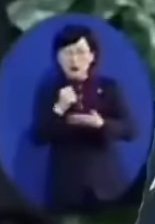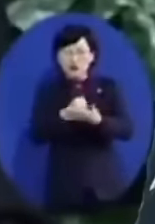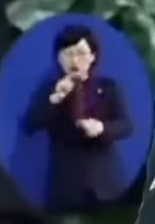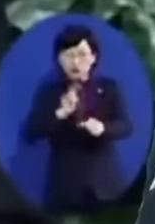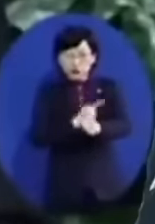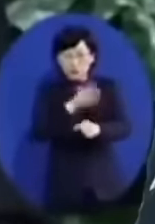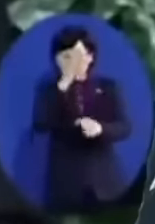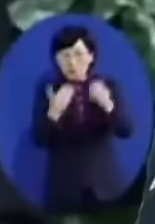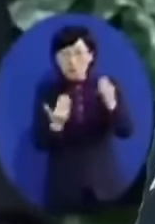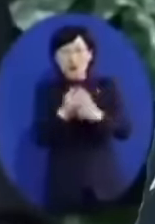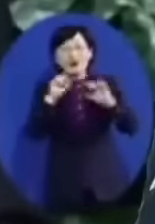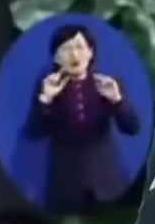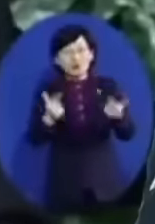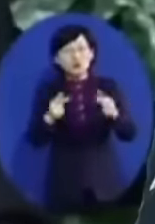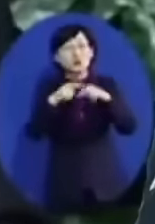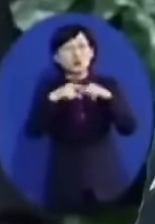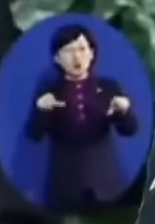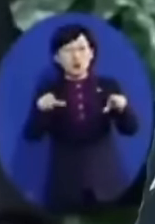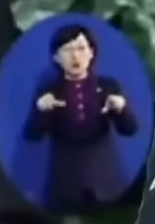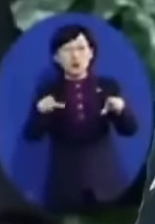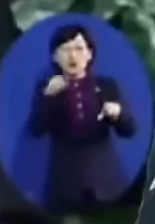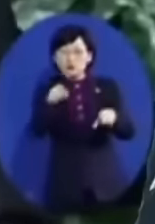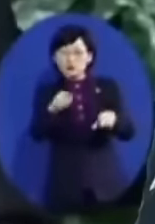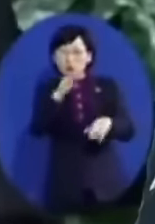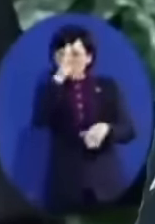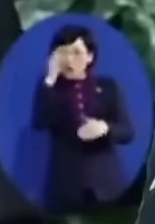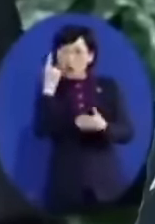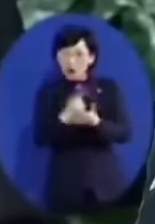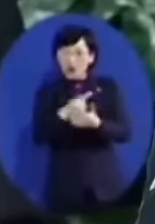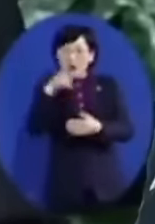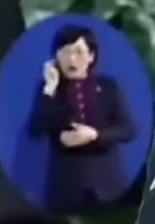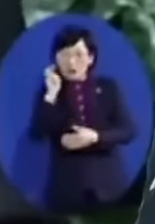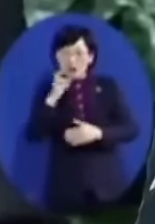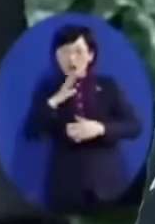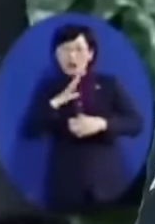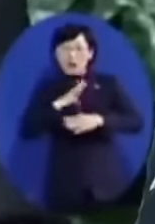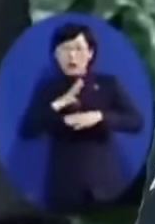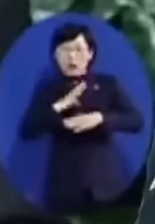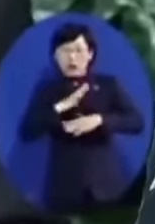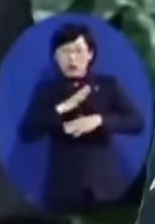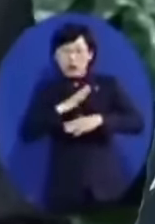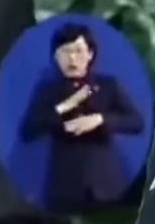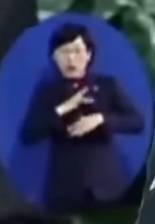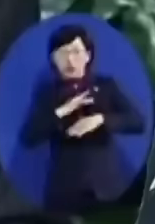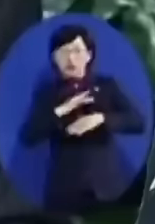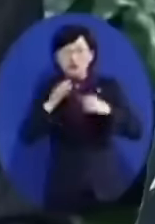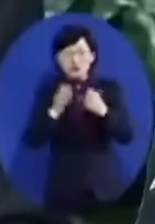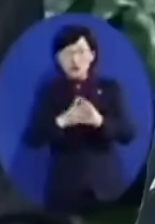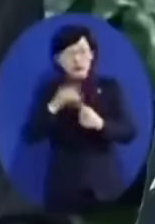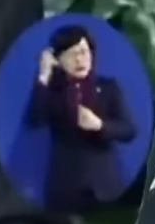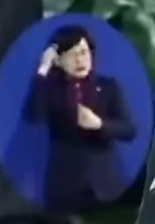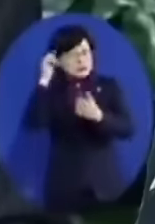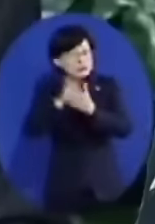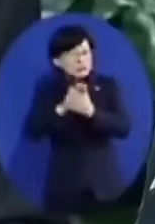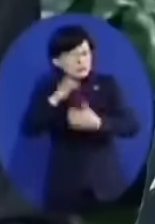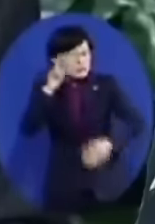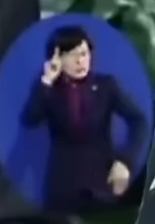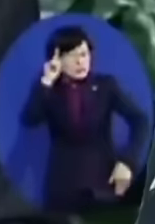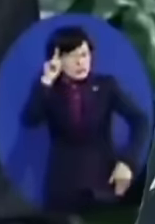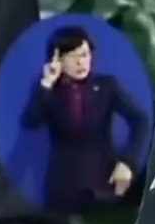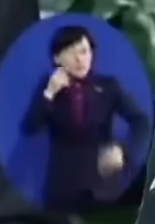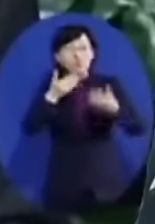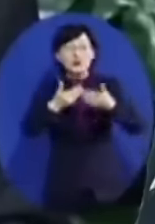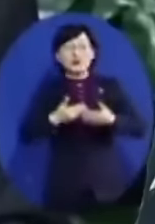아니라 평소에 그런 병이 올까 굉장히 무서워하고 두려워했다는 것입니다. 정신적인 스트레스를 받고 계시다는